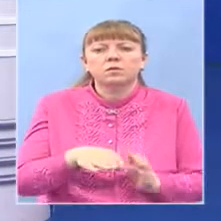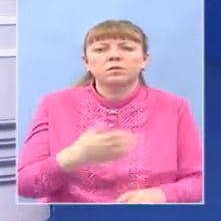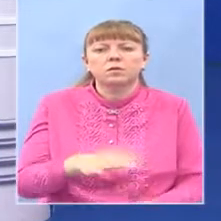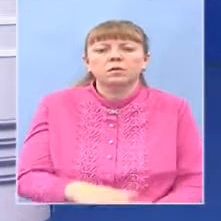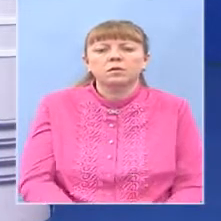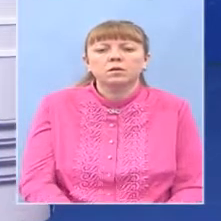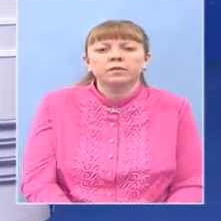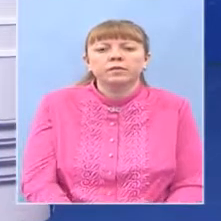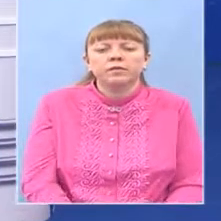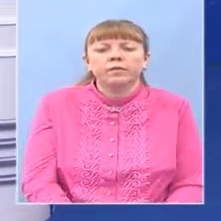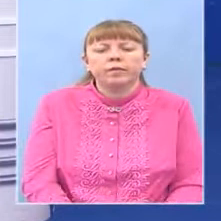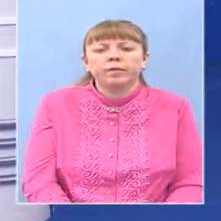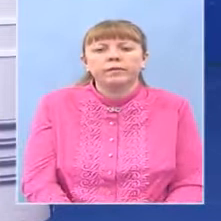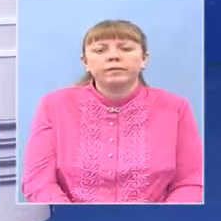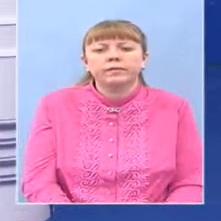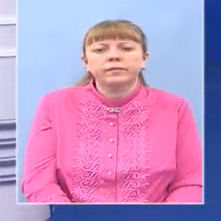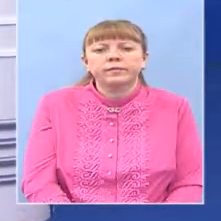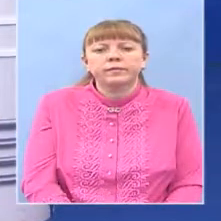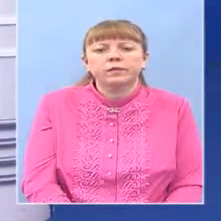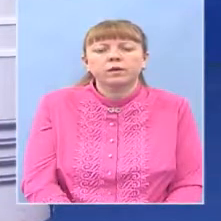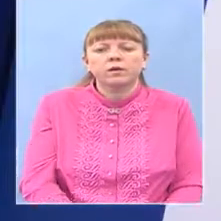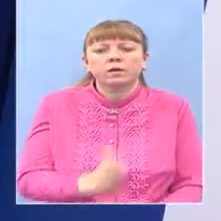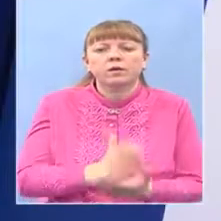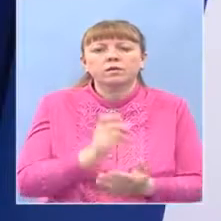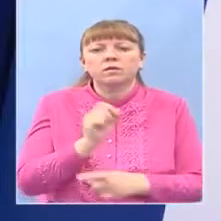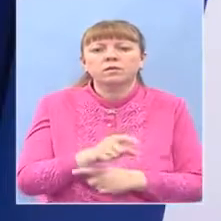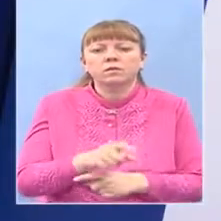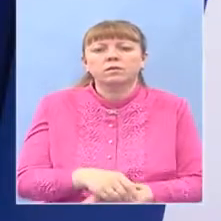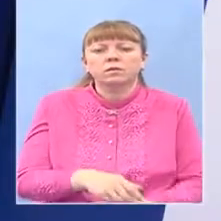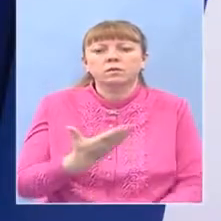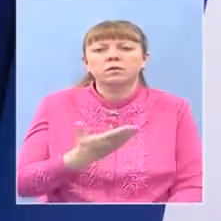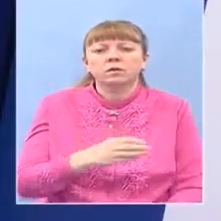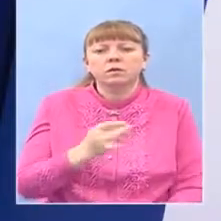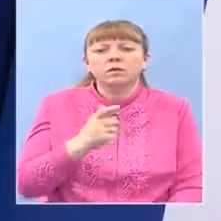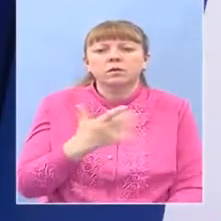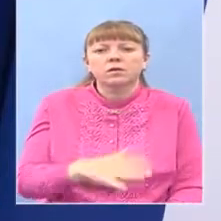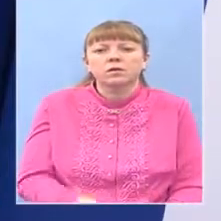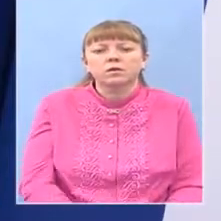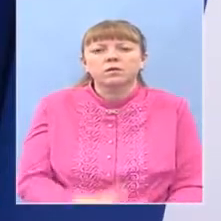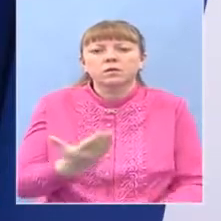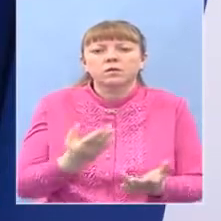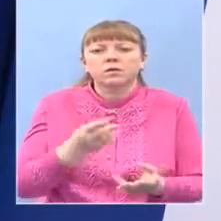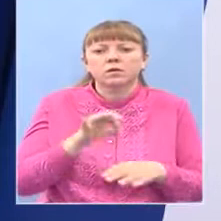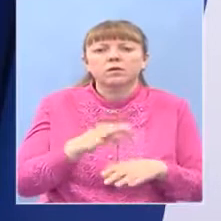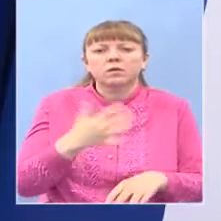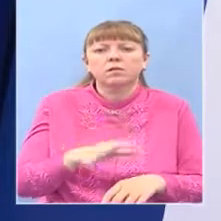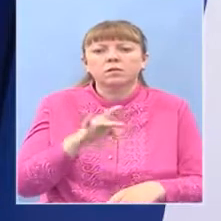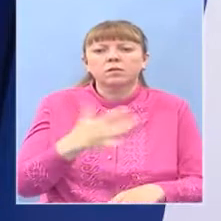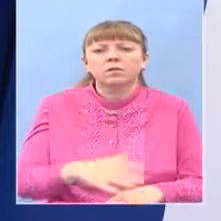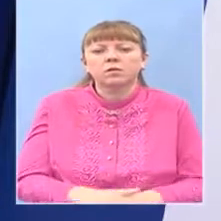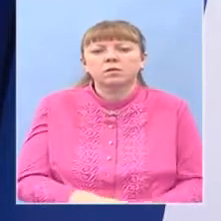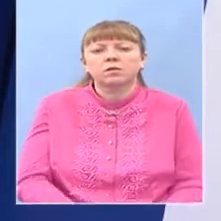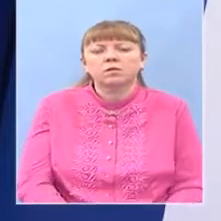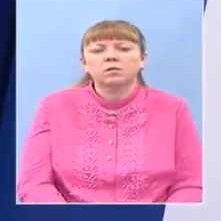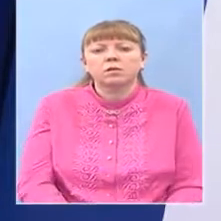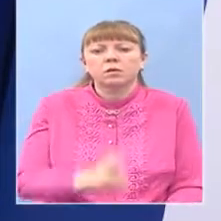итоге. Здесь, опять-таки, я же говорю, есть заказчик, который заказывает определенную услугу. И если нужно провести в рамках проекта, в